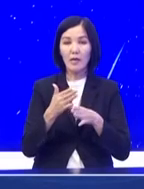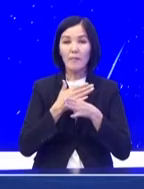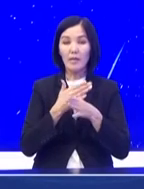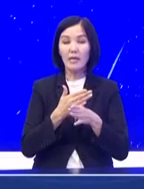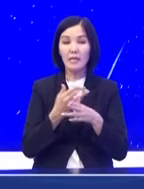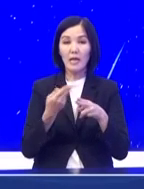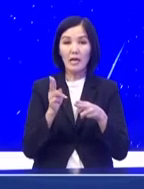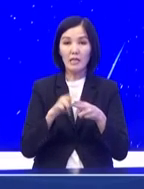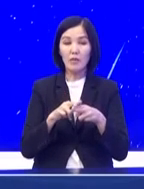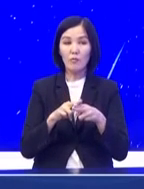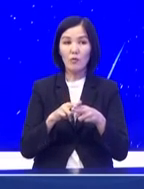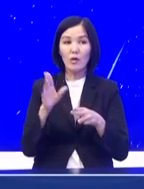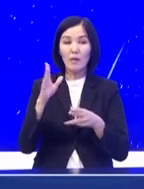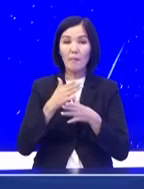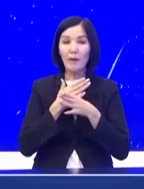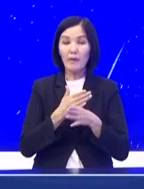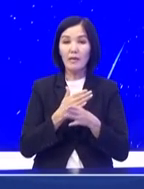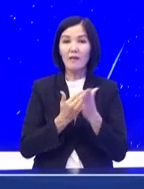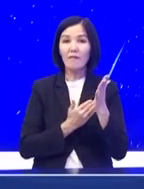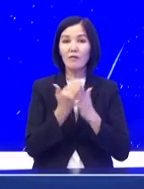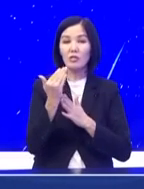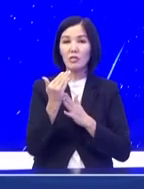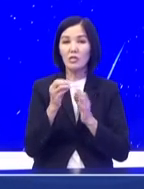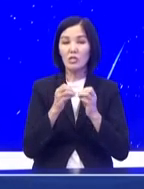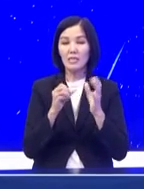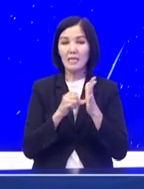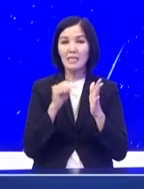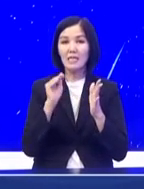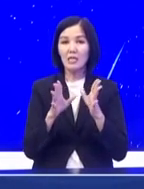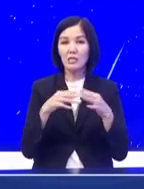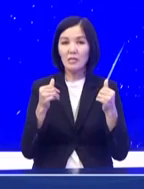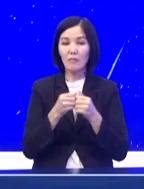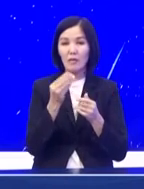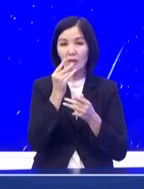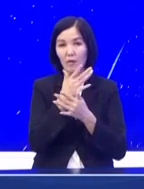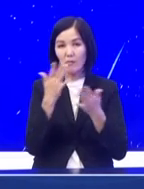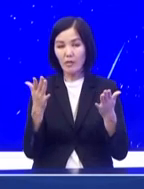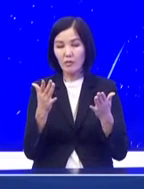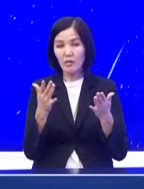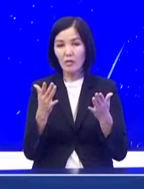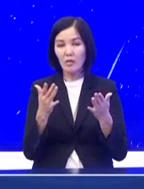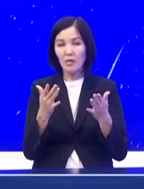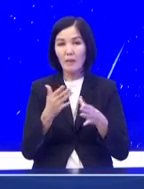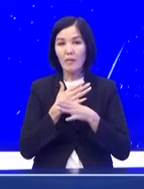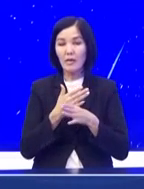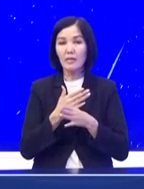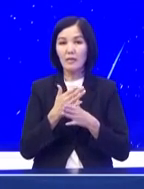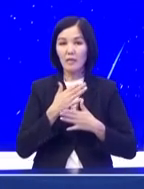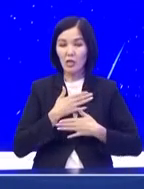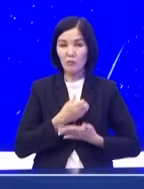мы помогли свыше 16 тысяч семьям продовольственными продуктами. Да, то есть это все благодаря нашим